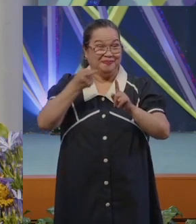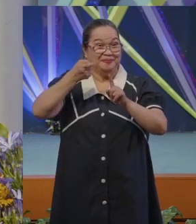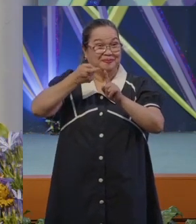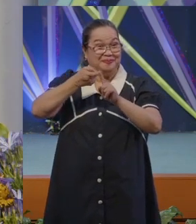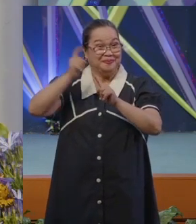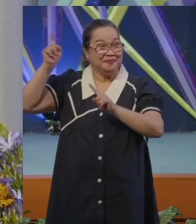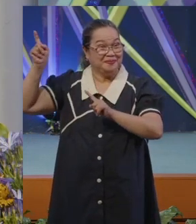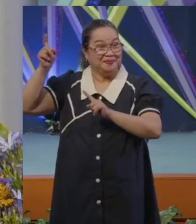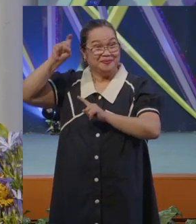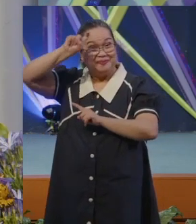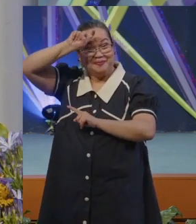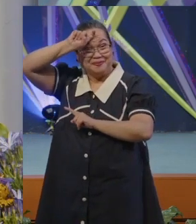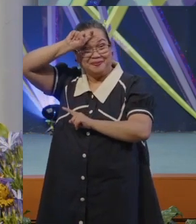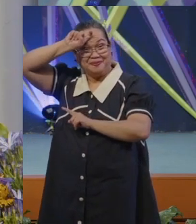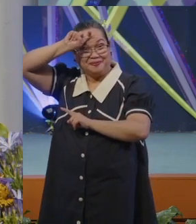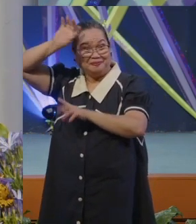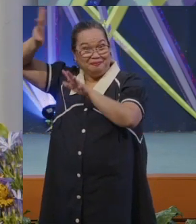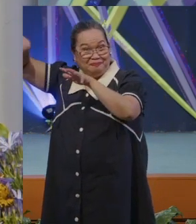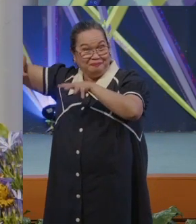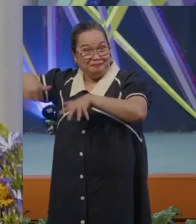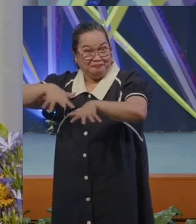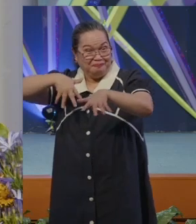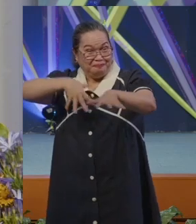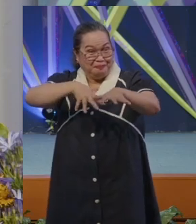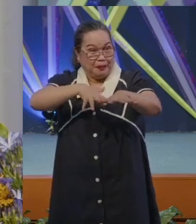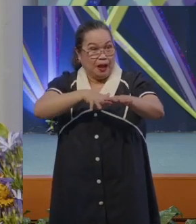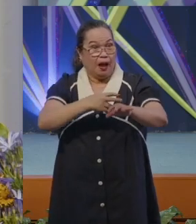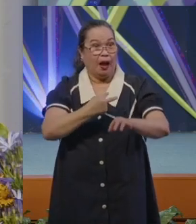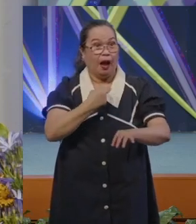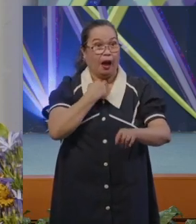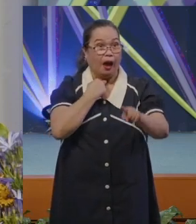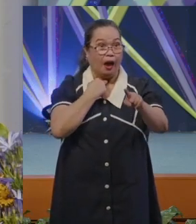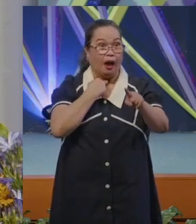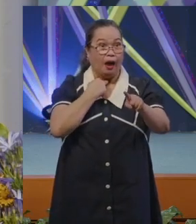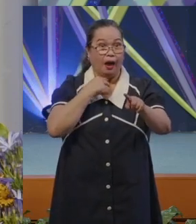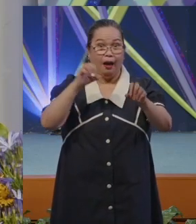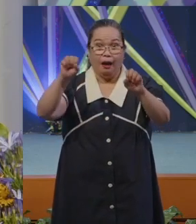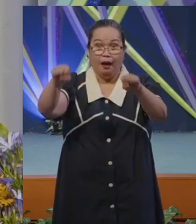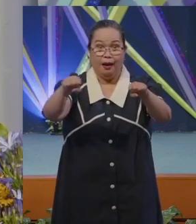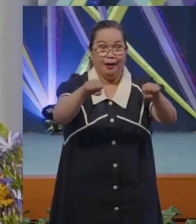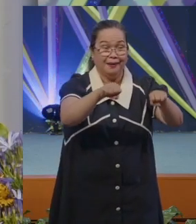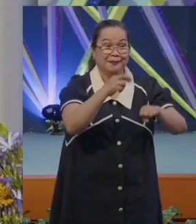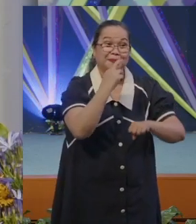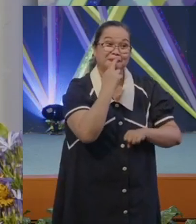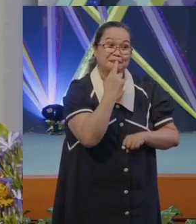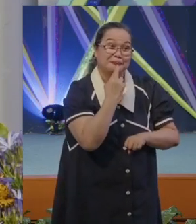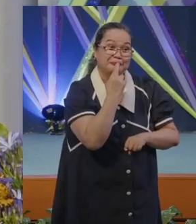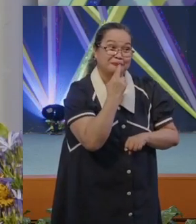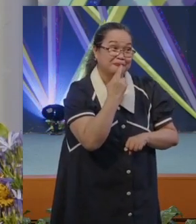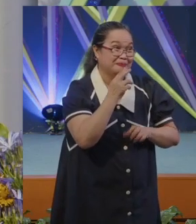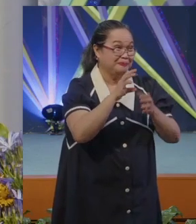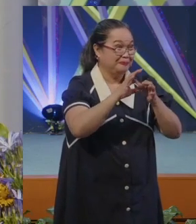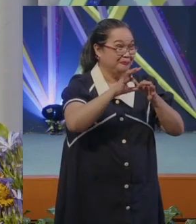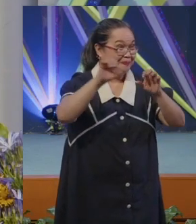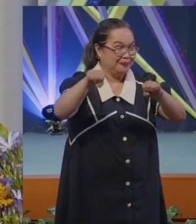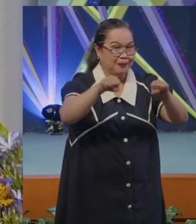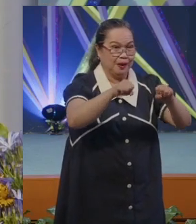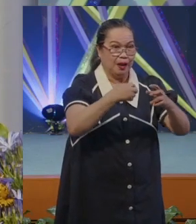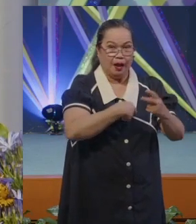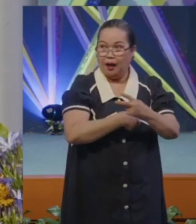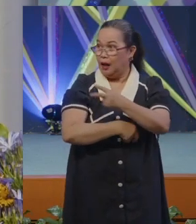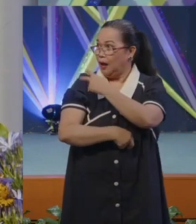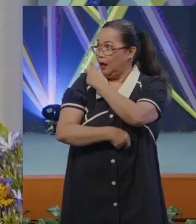Nasa baybayin sila ng Red Sea. Nasa likod nila ang Pihahiroth at